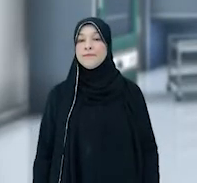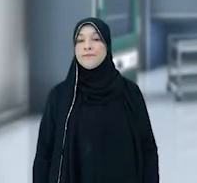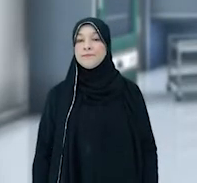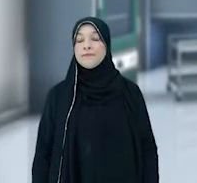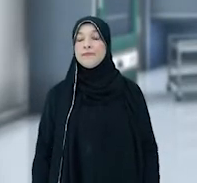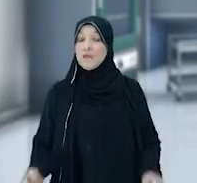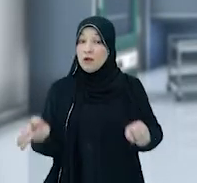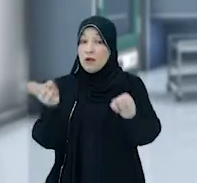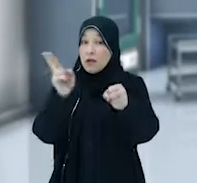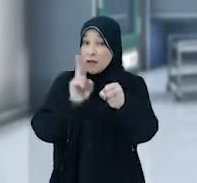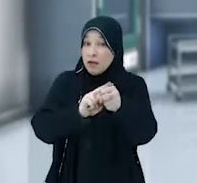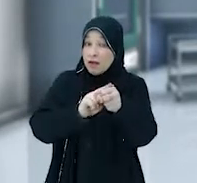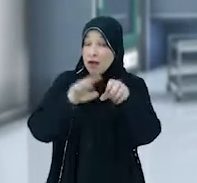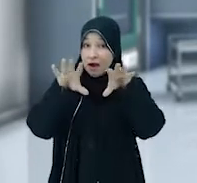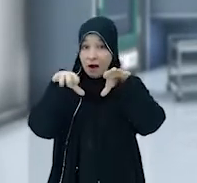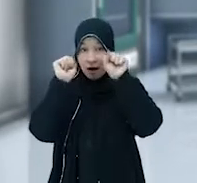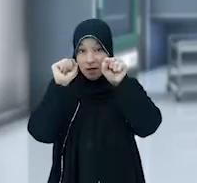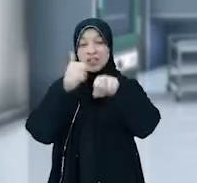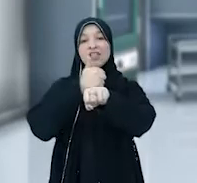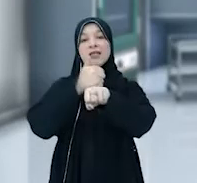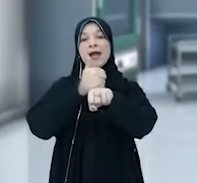ثم أزل أنبوب الجهاز.